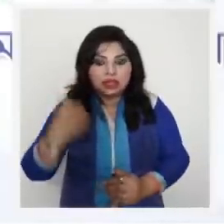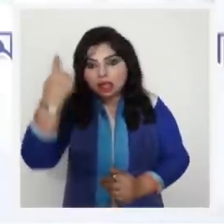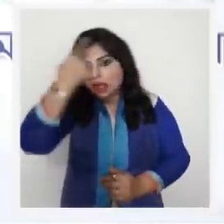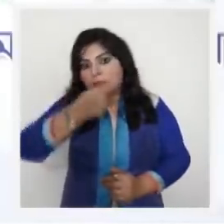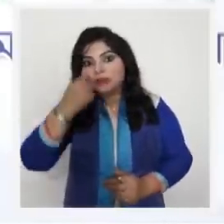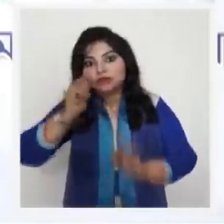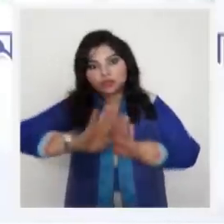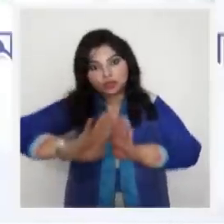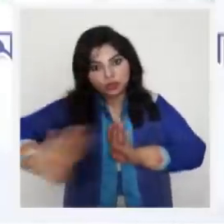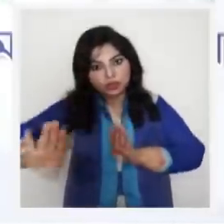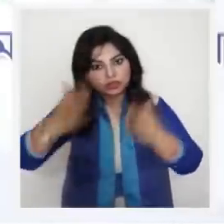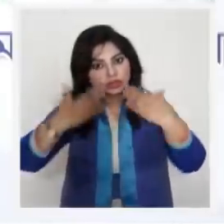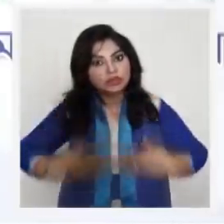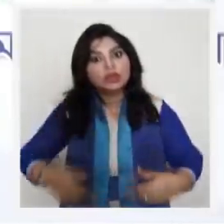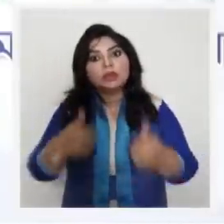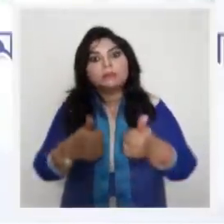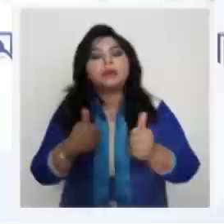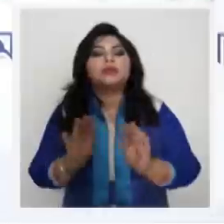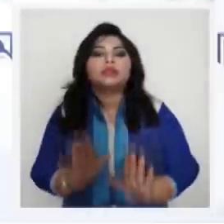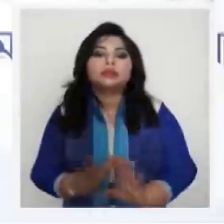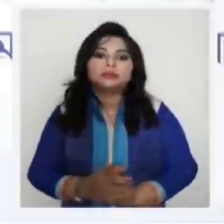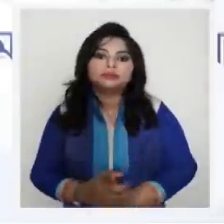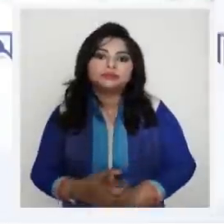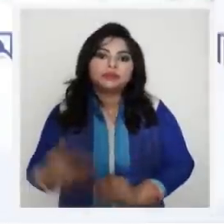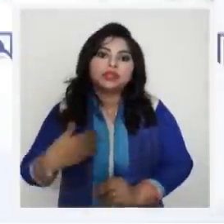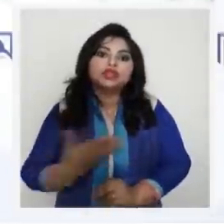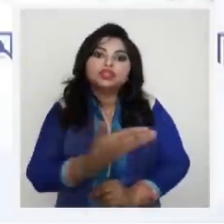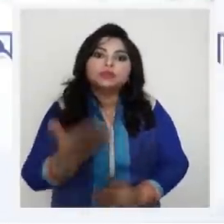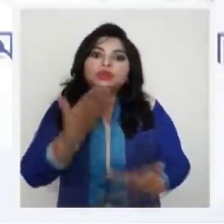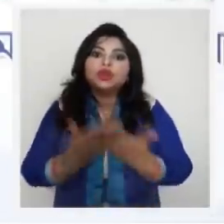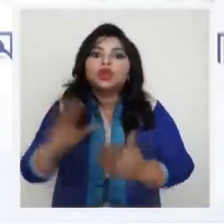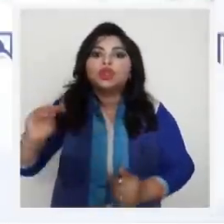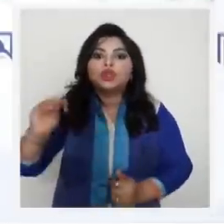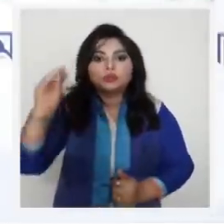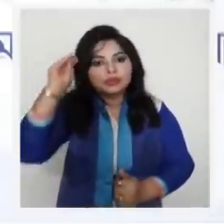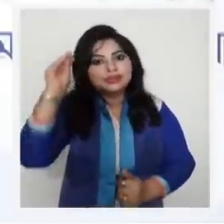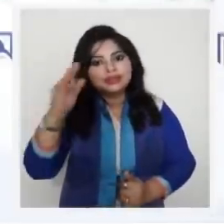বারবার সাবান পানি দিয়ে 20 সেকেন্ড ধরে হাত ধুই এবং সামাজিক দূরত্ব বজায় রাখি।